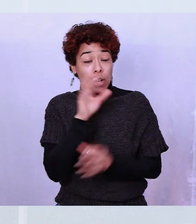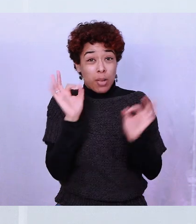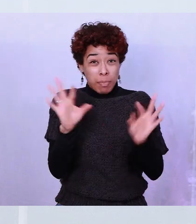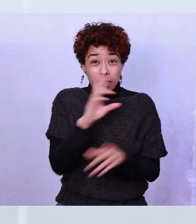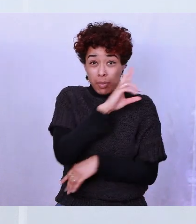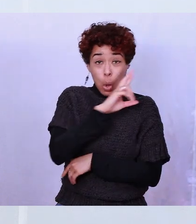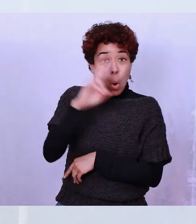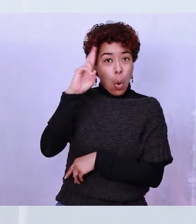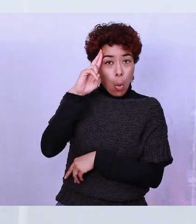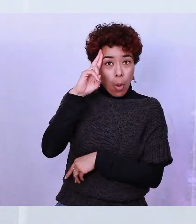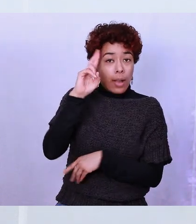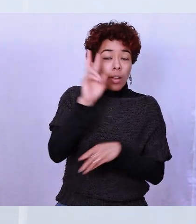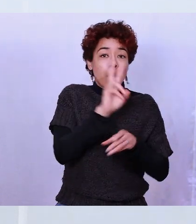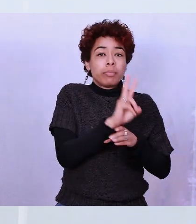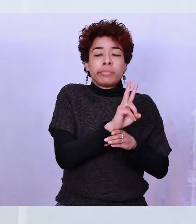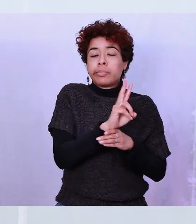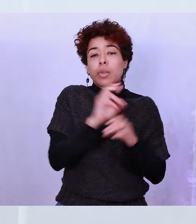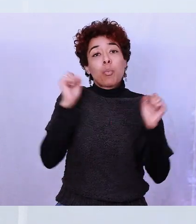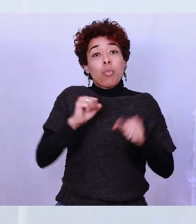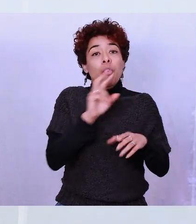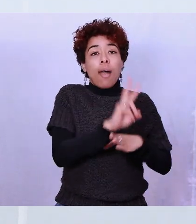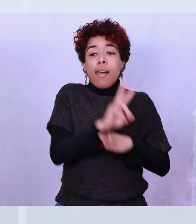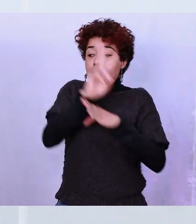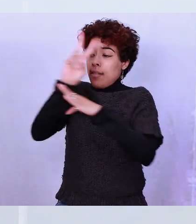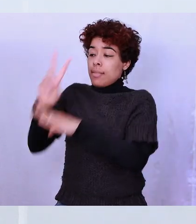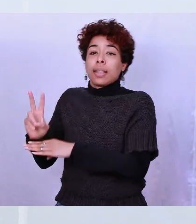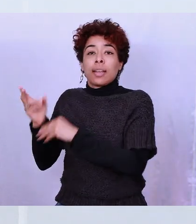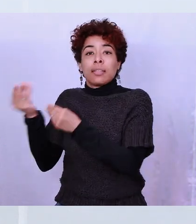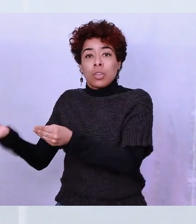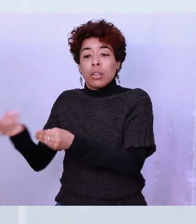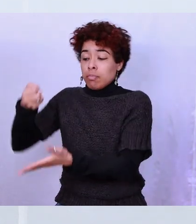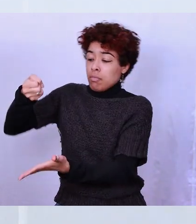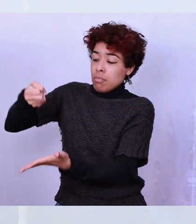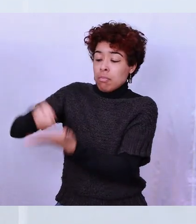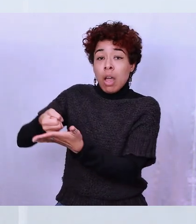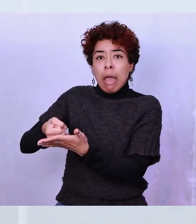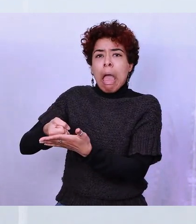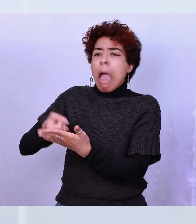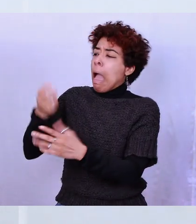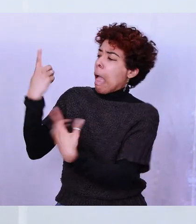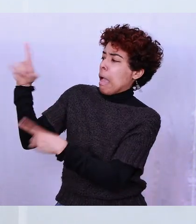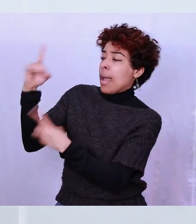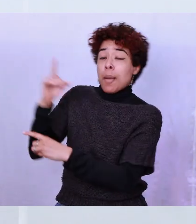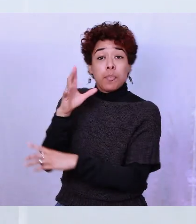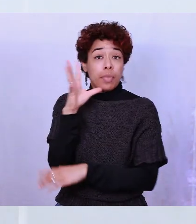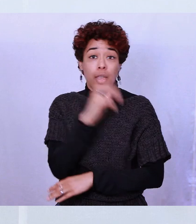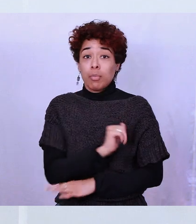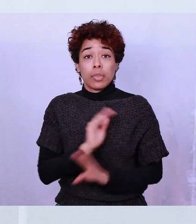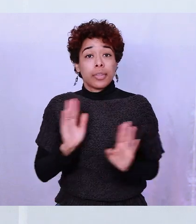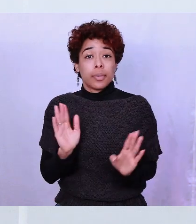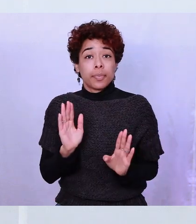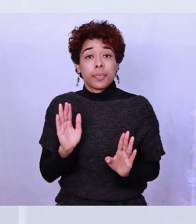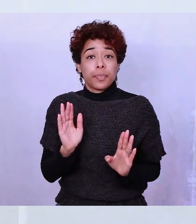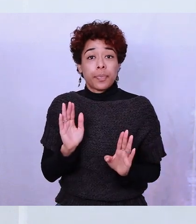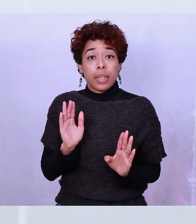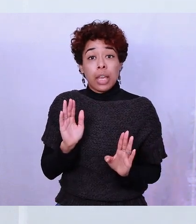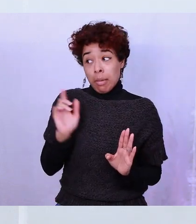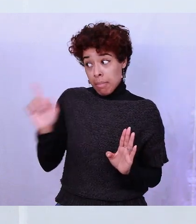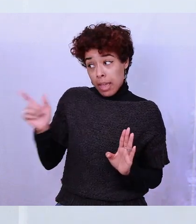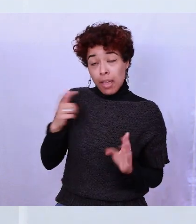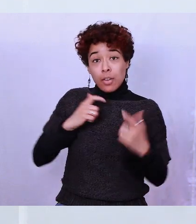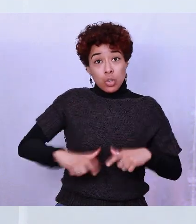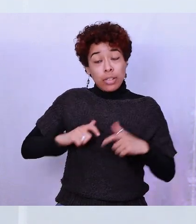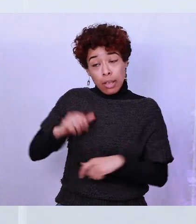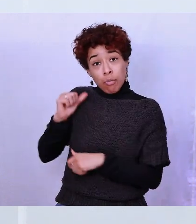c'était par délégation la signature de Pharaon qui était là et personne ne pouvait revenir contre l'ordre de Pharaon alors que c'était Joseph